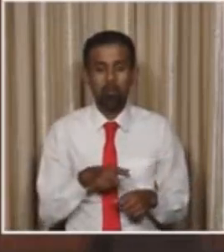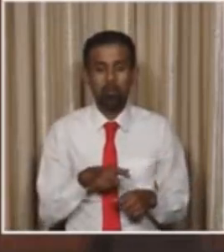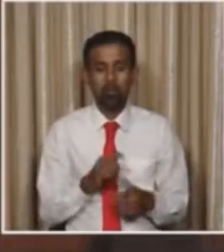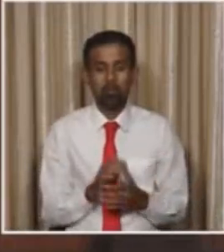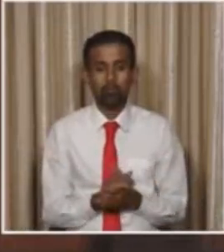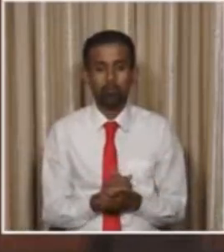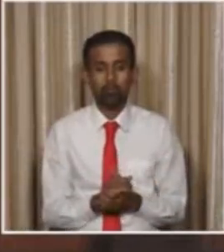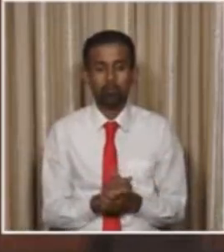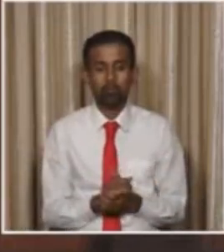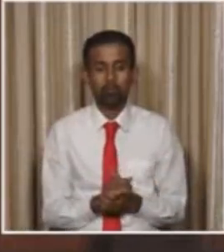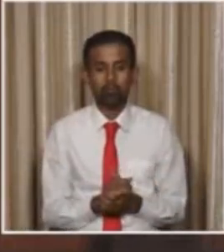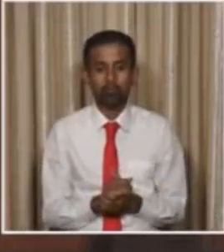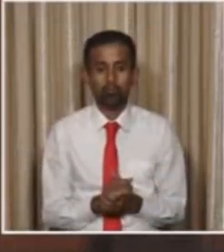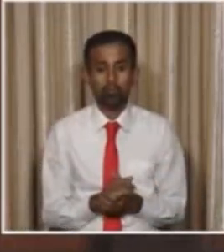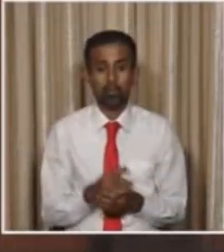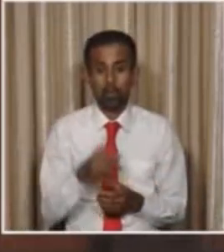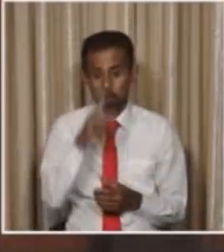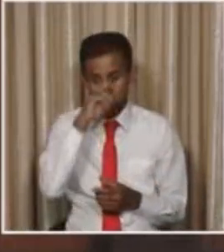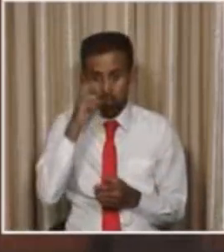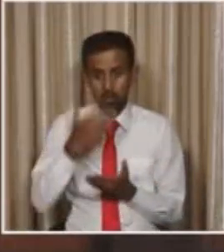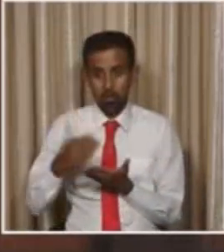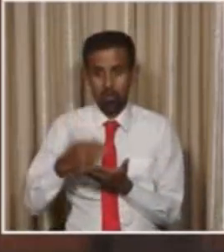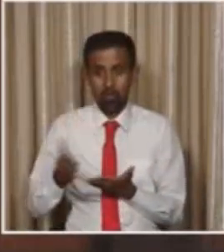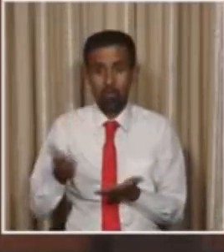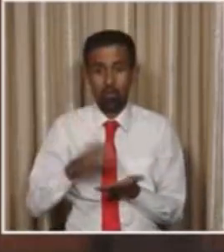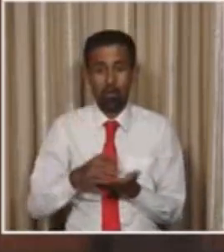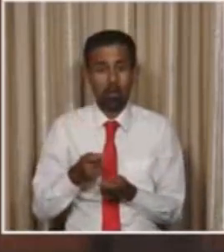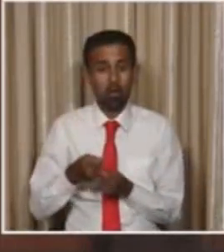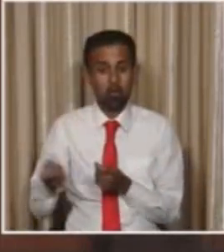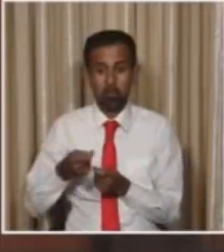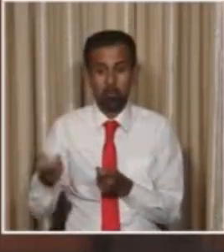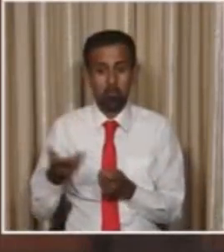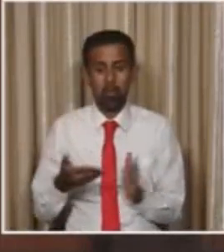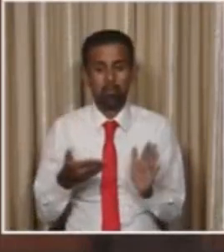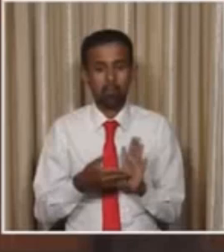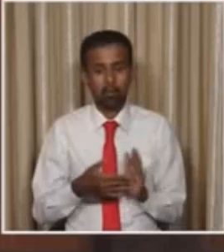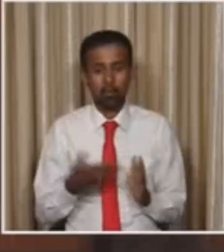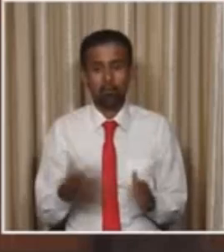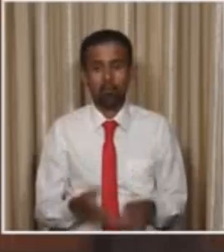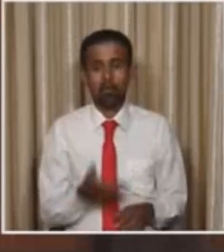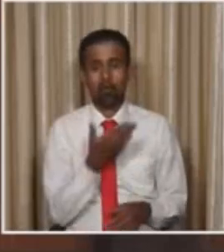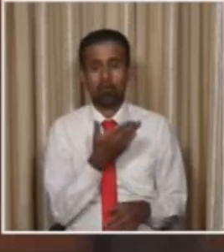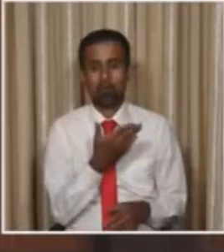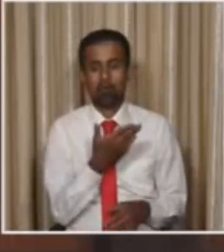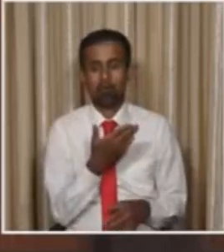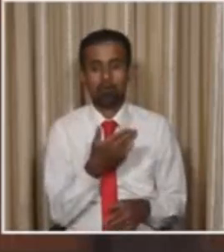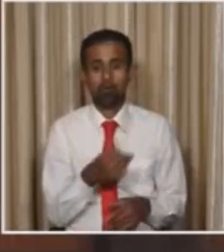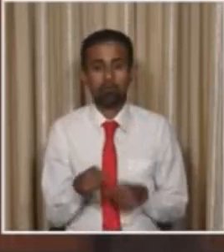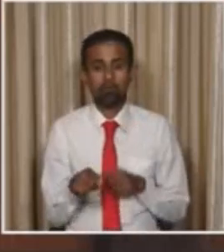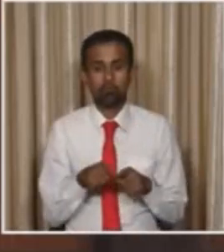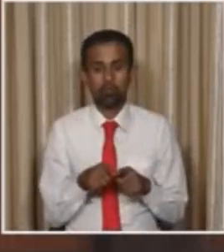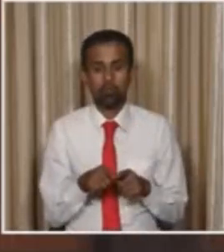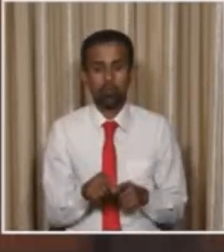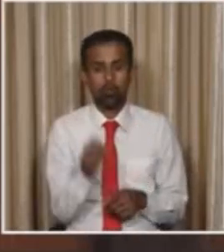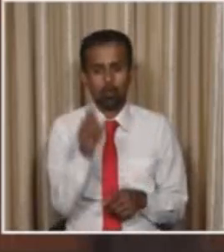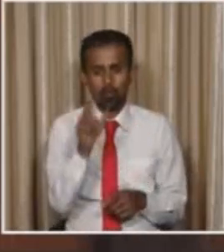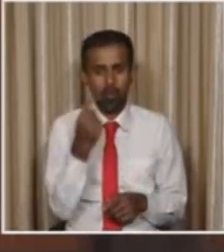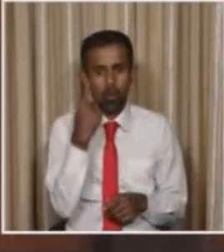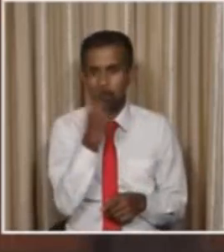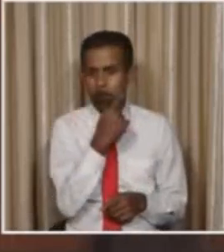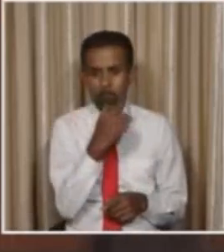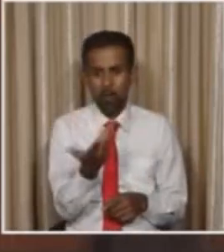எடுத்திருக்கிறார்கள். அப்ப இதெல்லாம் உங்களோட கண்ணுக்கு ஒரு பிரச்சனையா தெரியவில்லை என்றது ஒரு மிக வேடிக்கையான ஒரு விடயம். எங்களுடைய